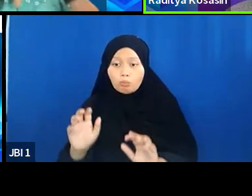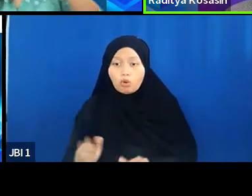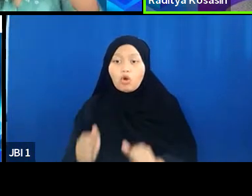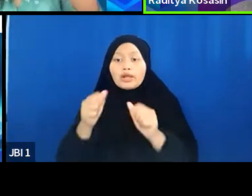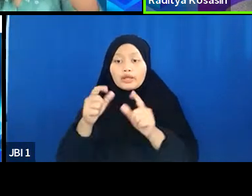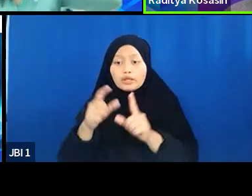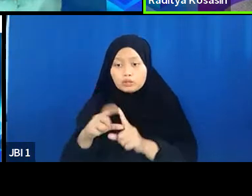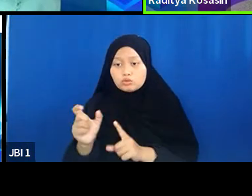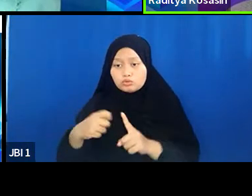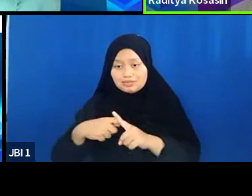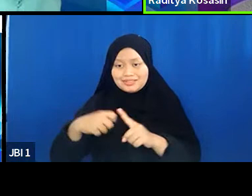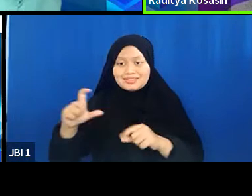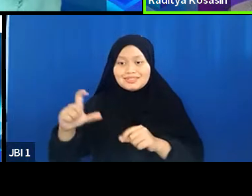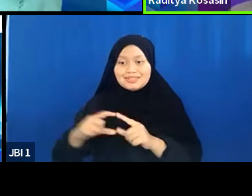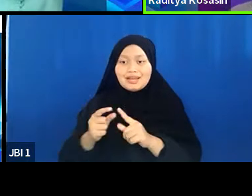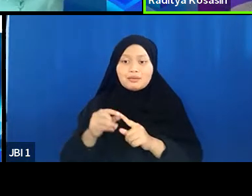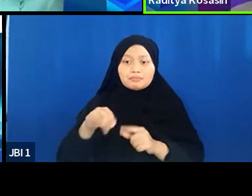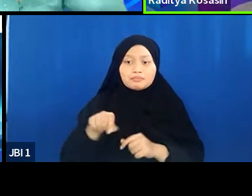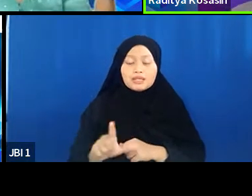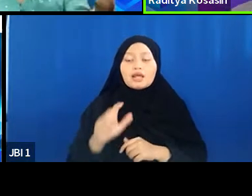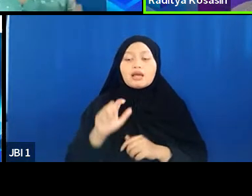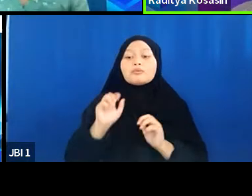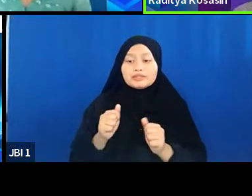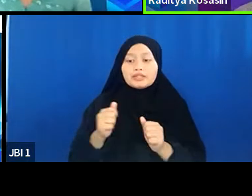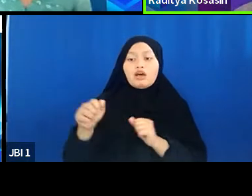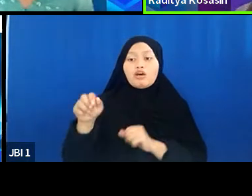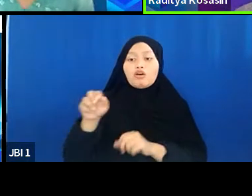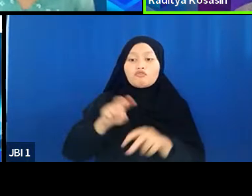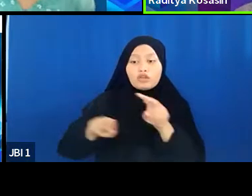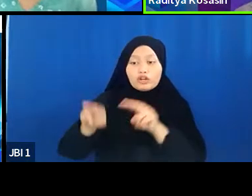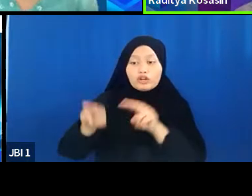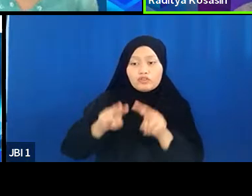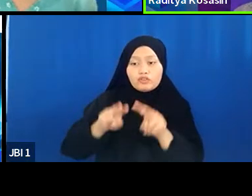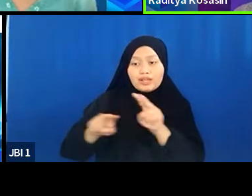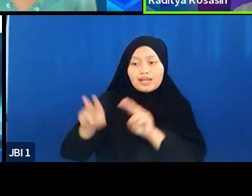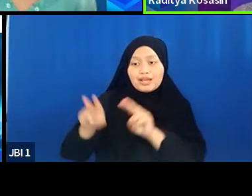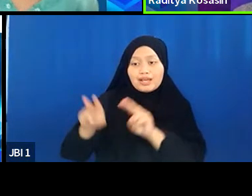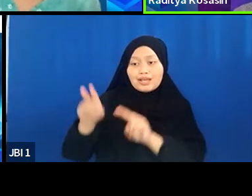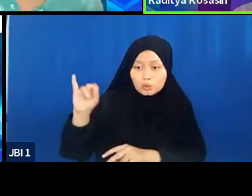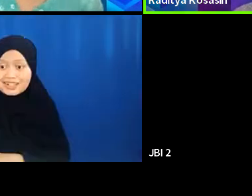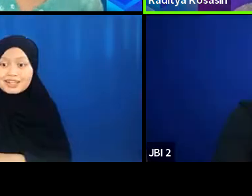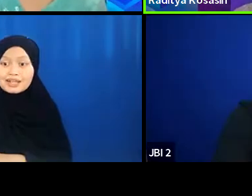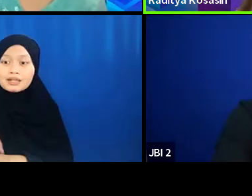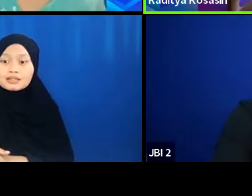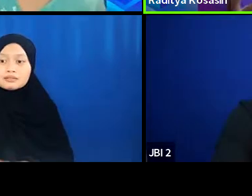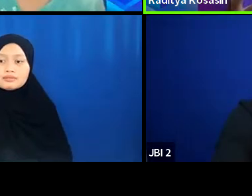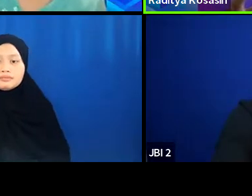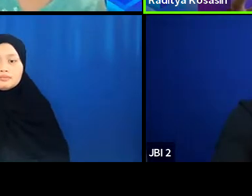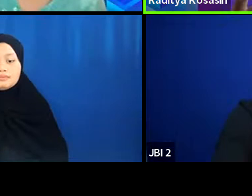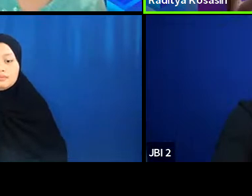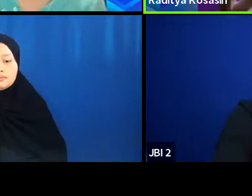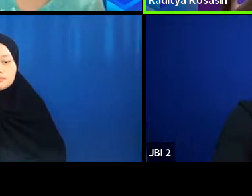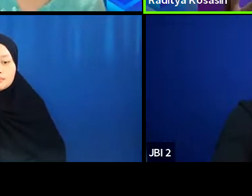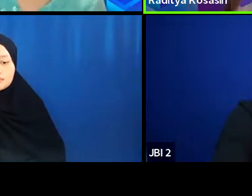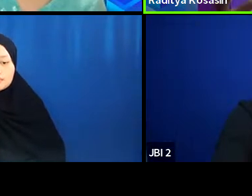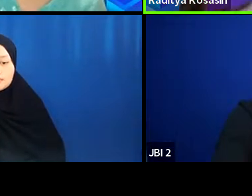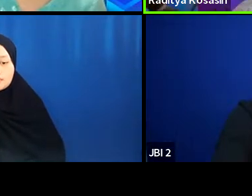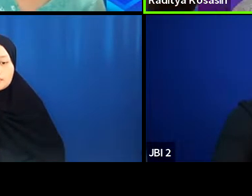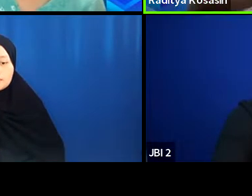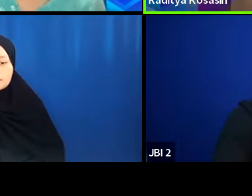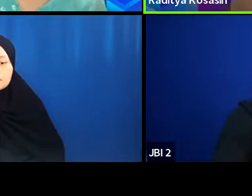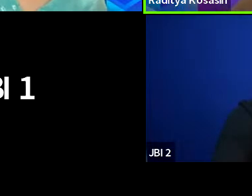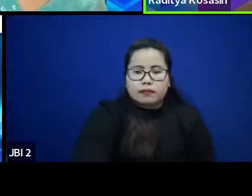oleh dukcapil itu bisa dilakukan verifikasi tapi tanpa misalkan mekanisme kita minta datanya via